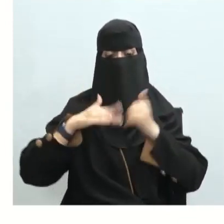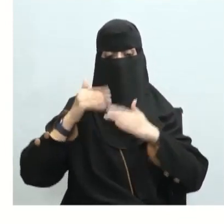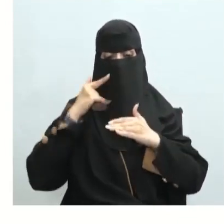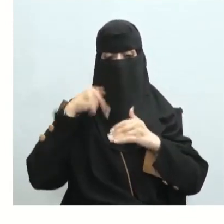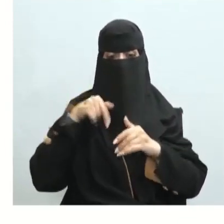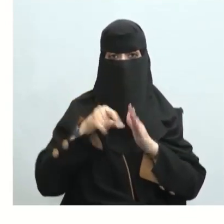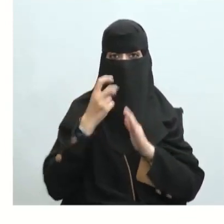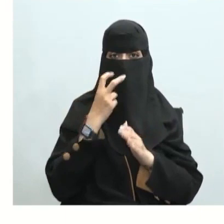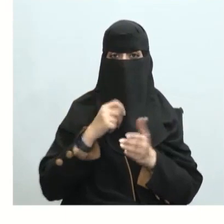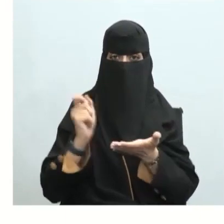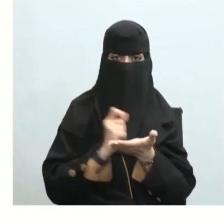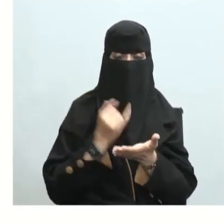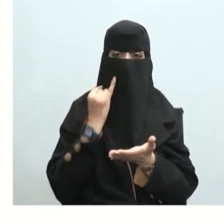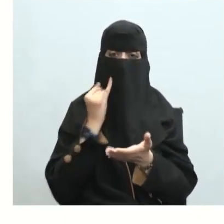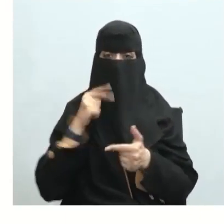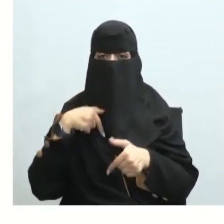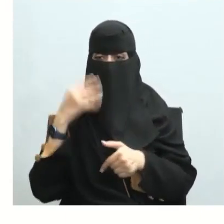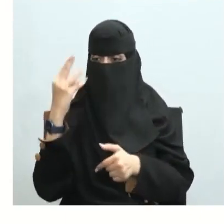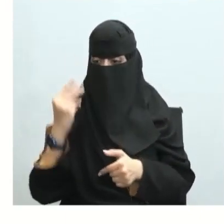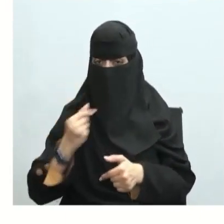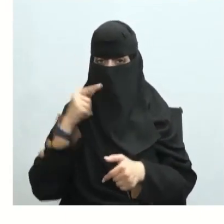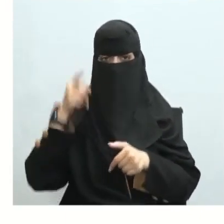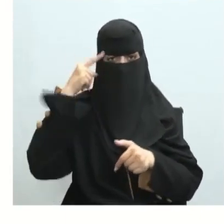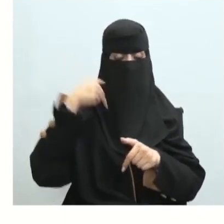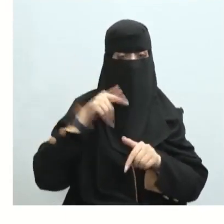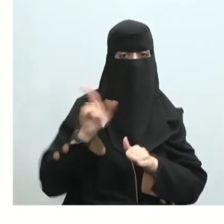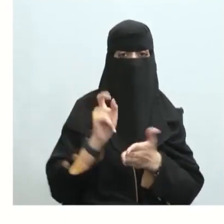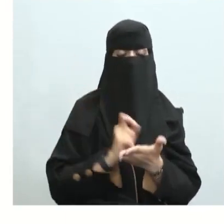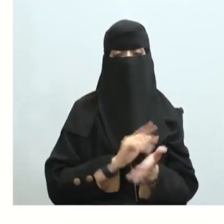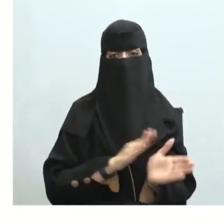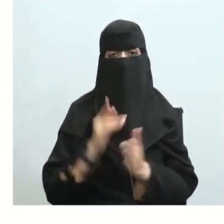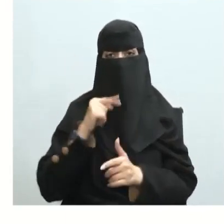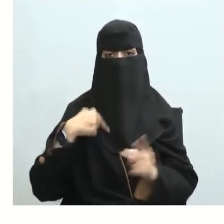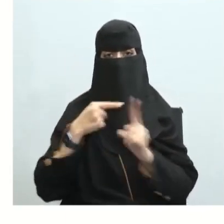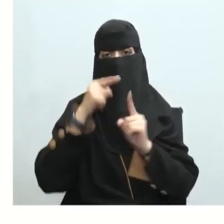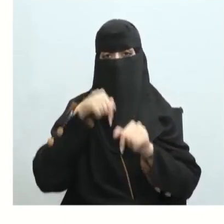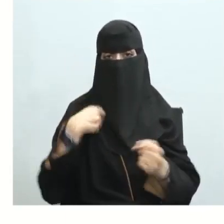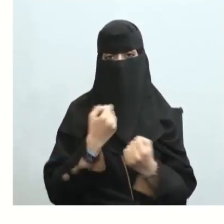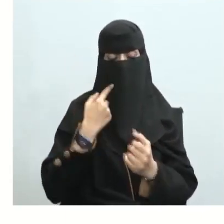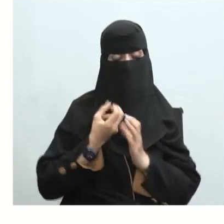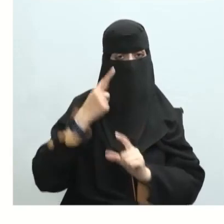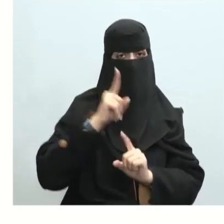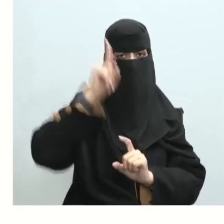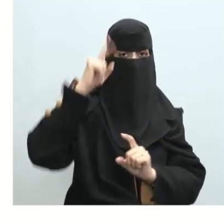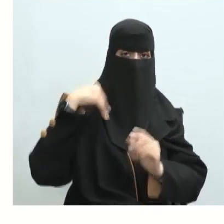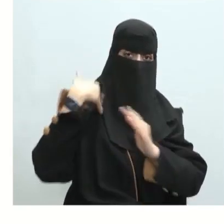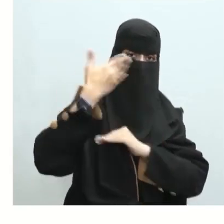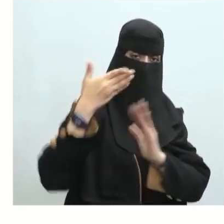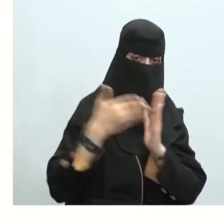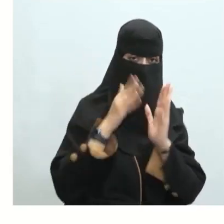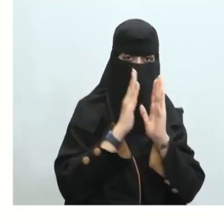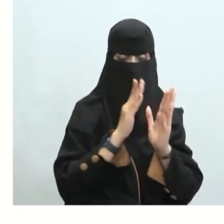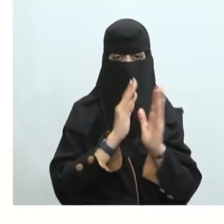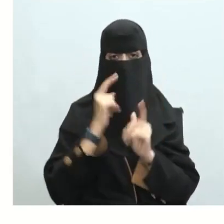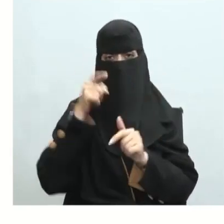من مهارات النحو والاملاء والترقيم واعراف الكتابه هذه هي اهم الاهداف التدريبيه التي يتوقع منك باذن الله تعالى في نهايه هذا